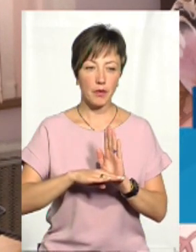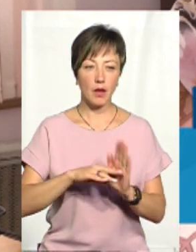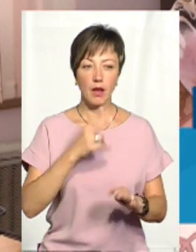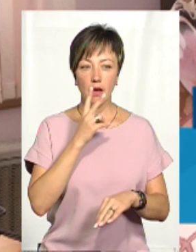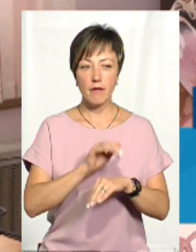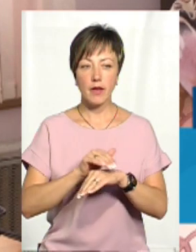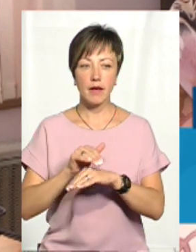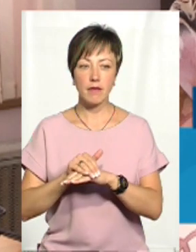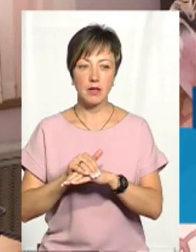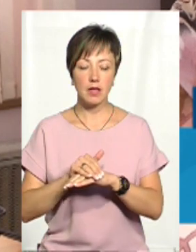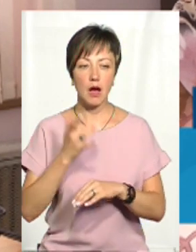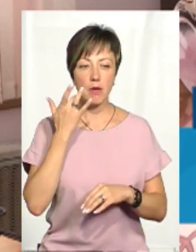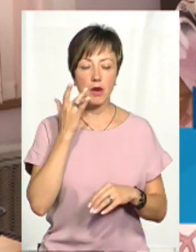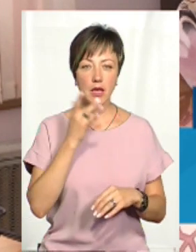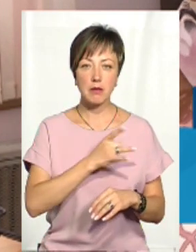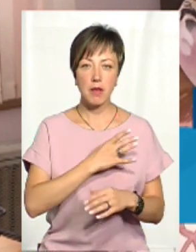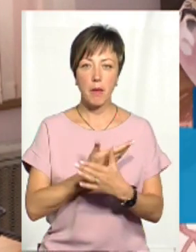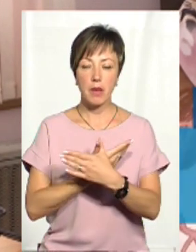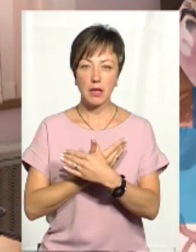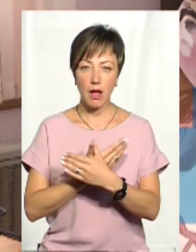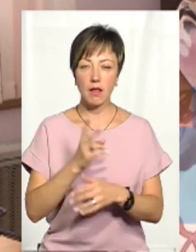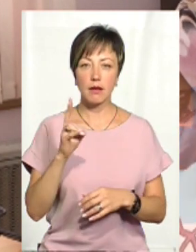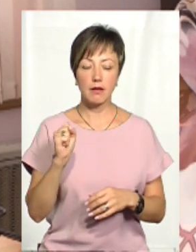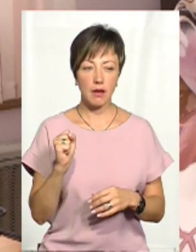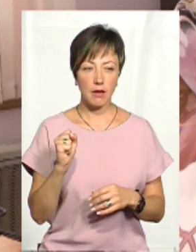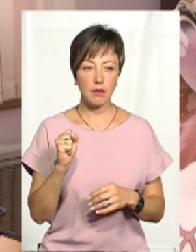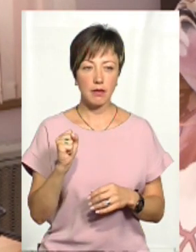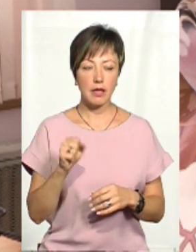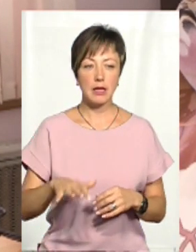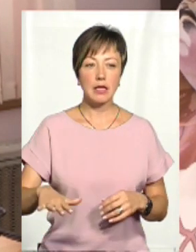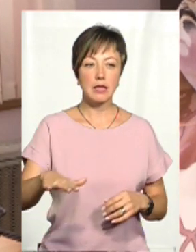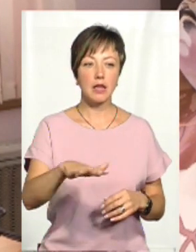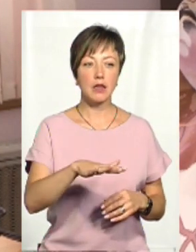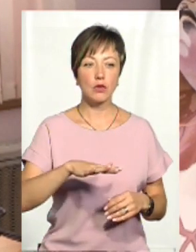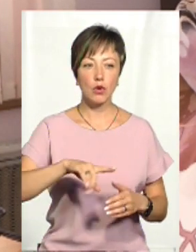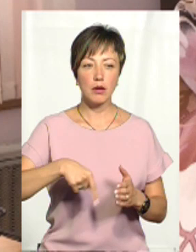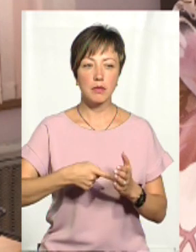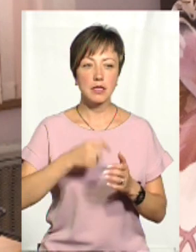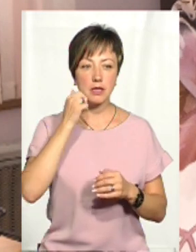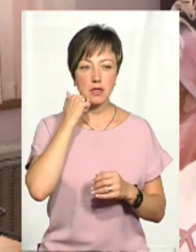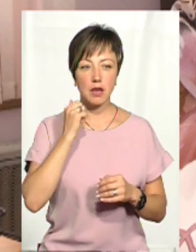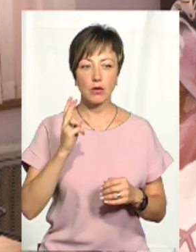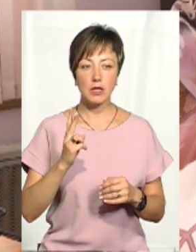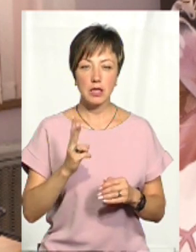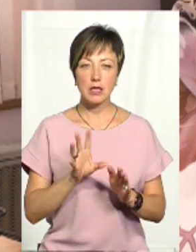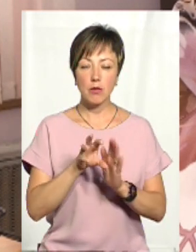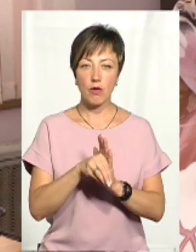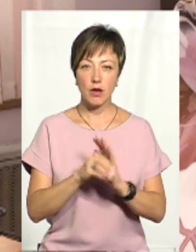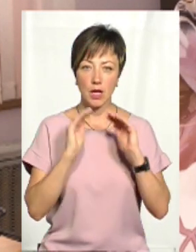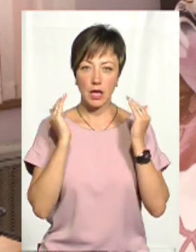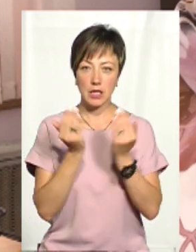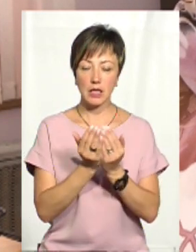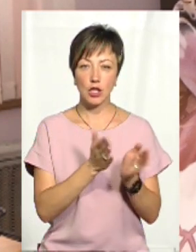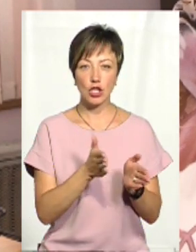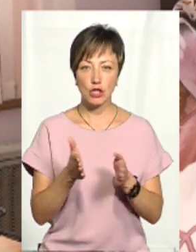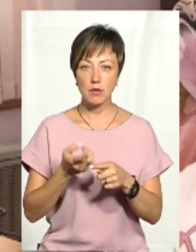Виявлений американський білий метелик на території міста Старокостянтинів запроваджується карантинний режим,